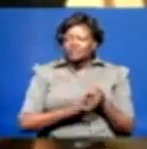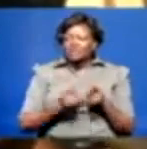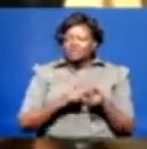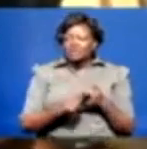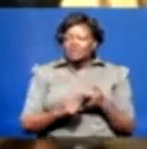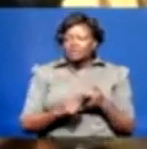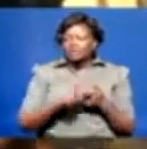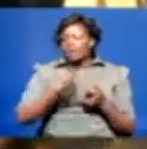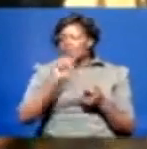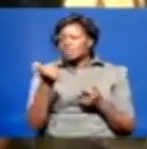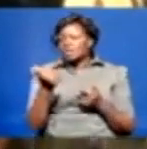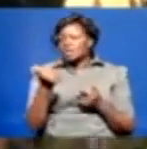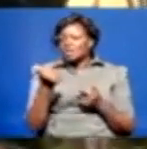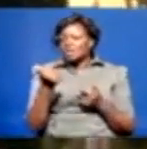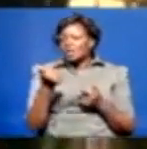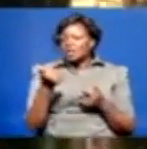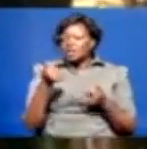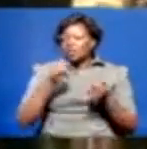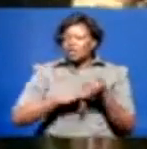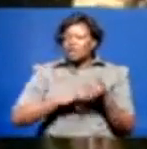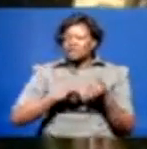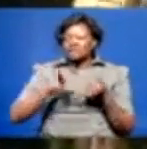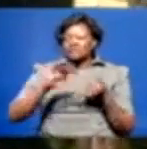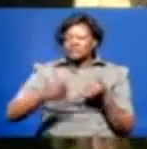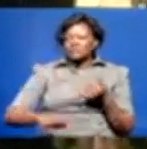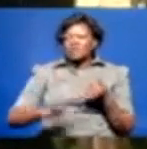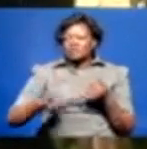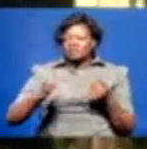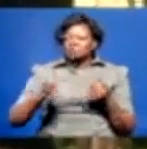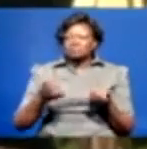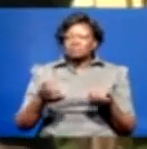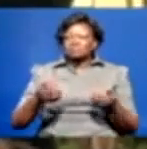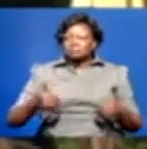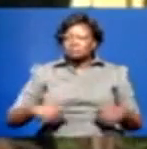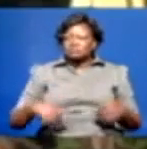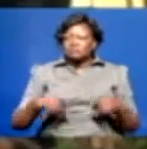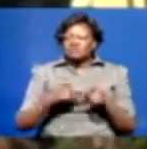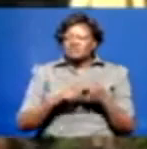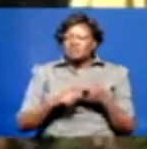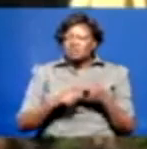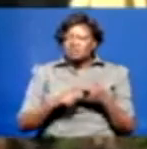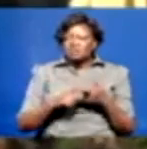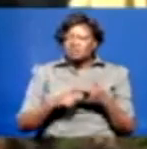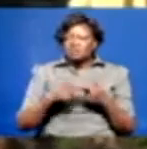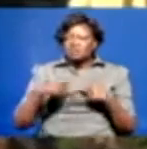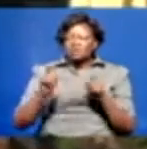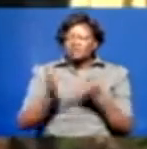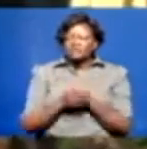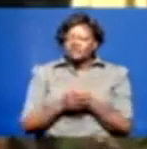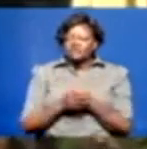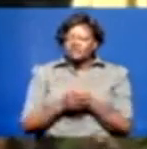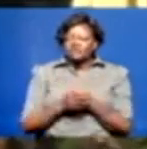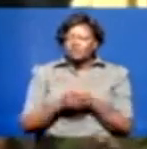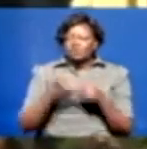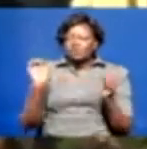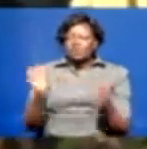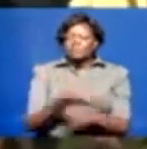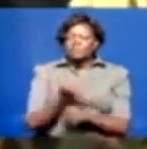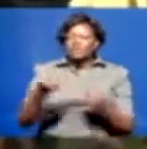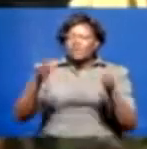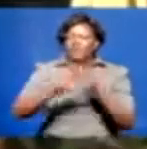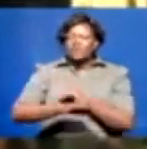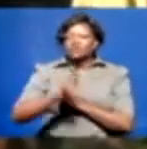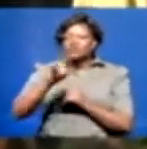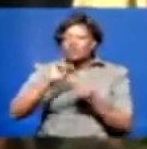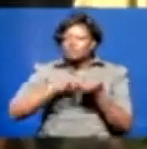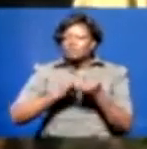huyo ni muke mdogo na ni mchane. Asitahili kusika wasee wawili na mimi niko.